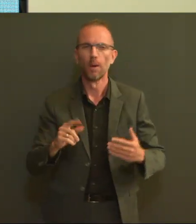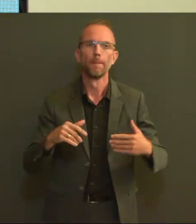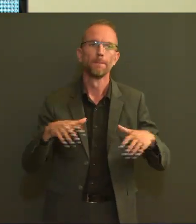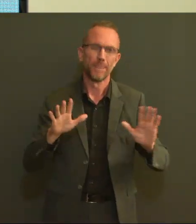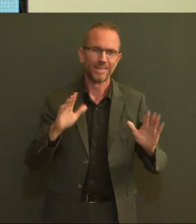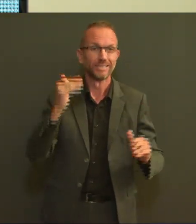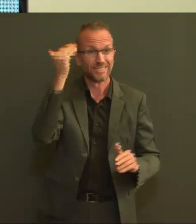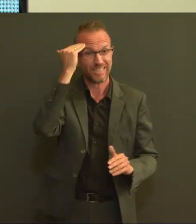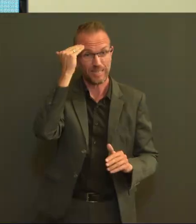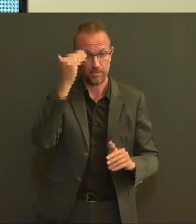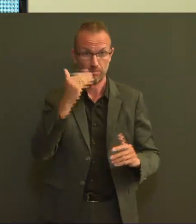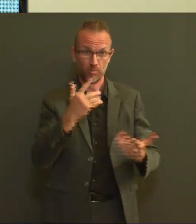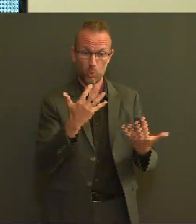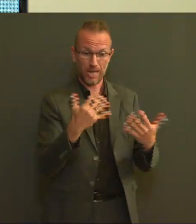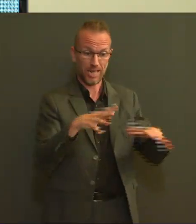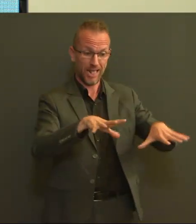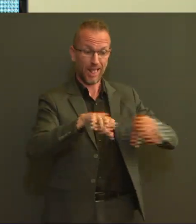à l'hôpital.